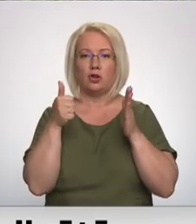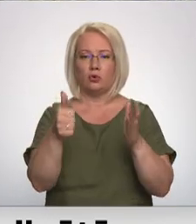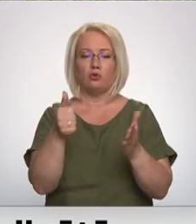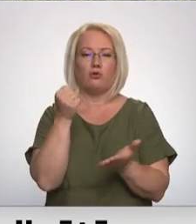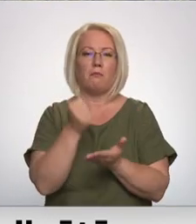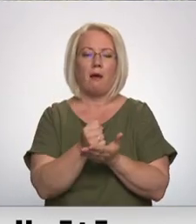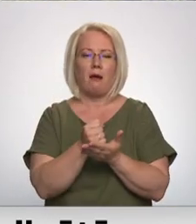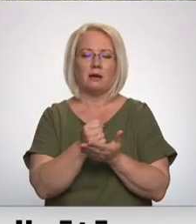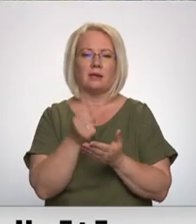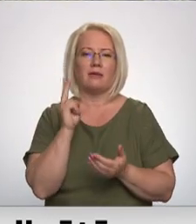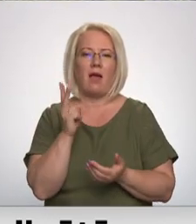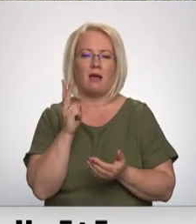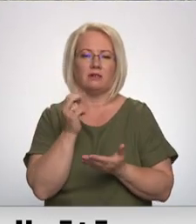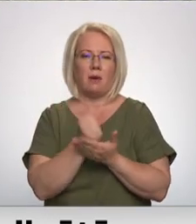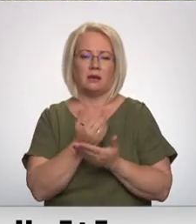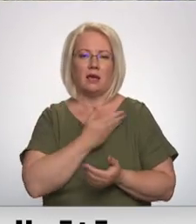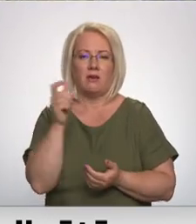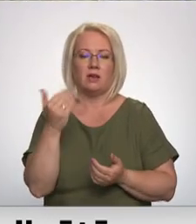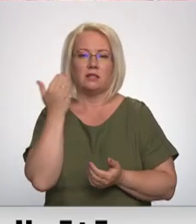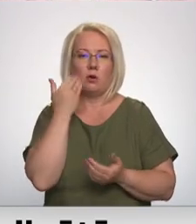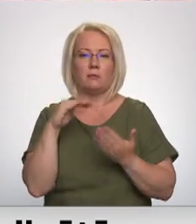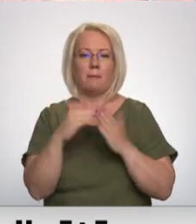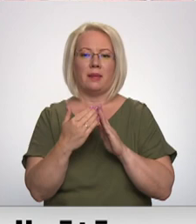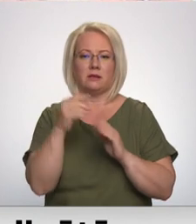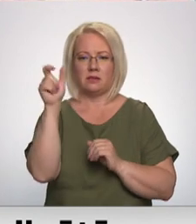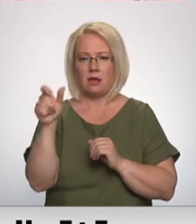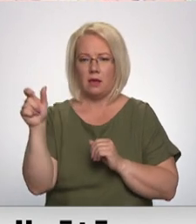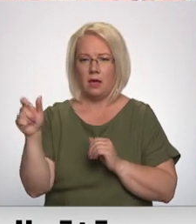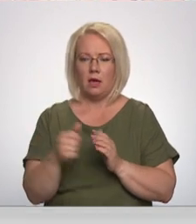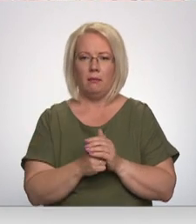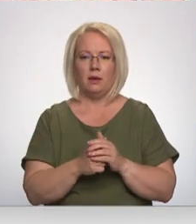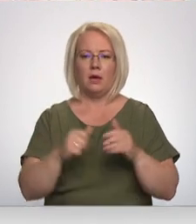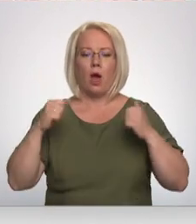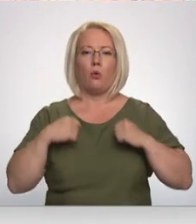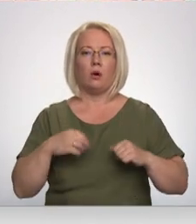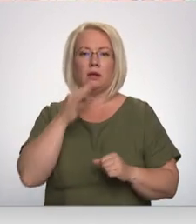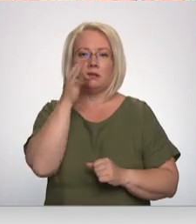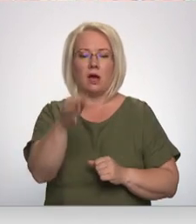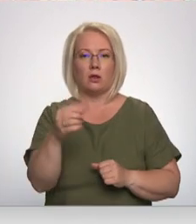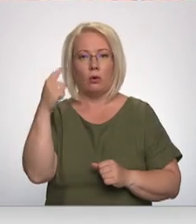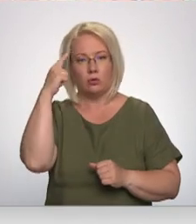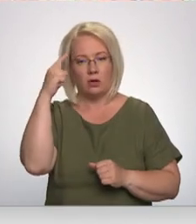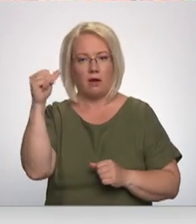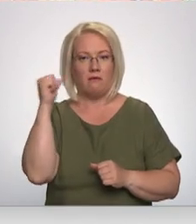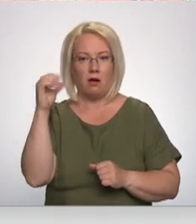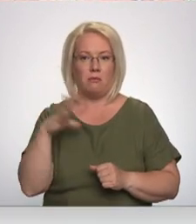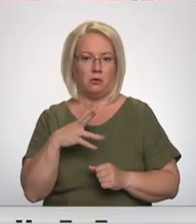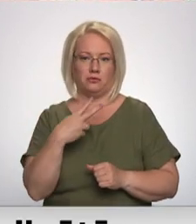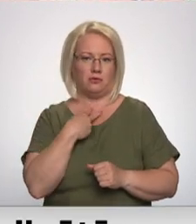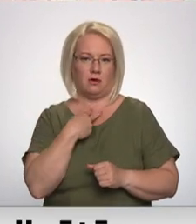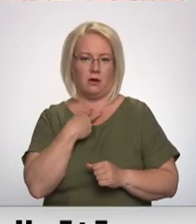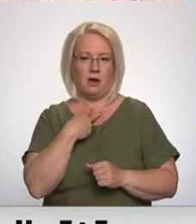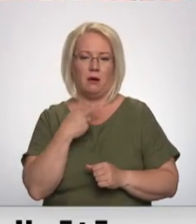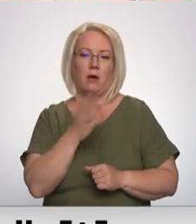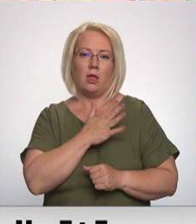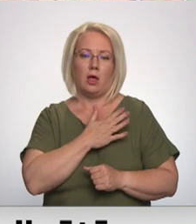pagasta iedzīvotāju sevi var saukt par pilsētniekiem. Ja godīgi sakot, es pat uzzināju tikai vakar, un es biju šokā. Bet